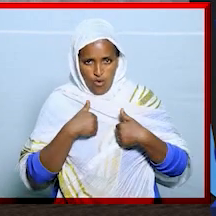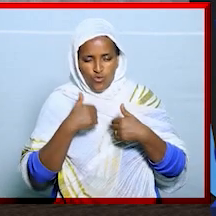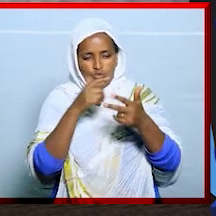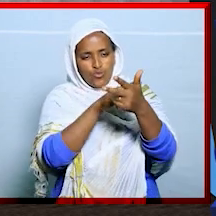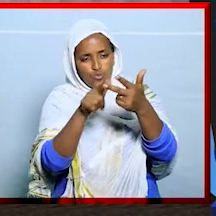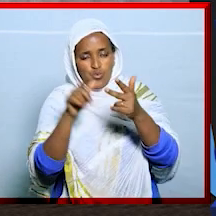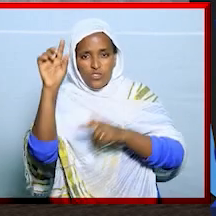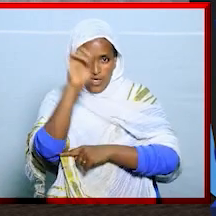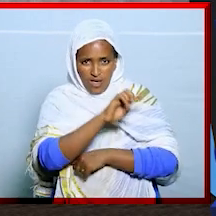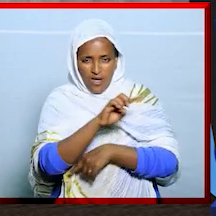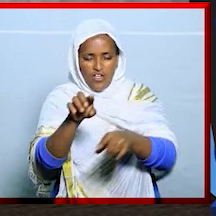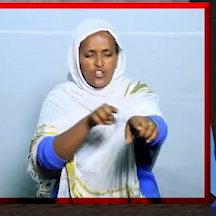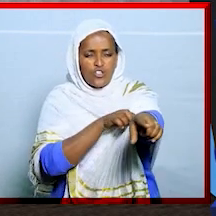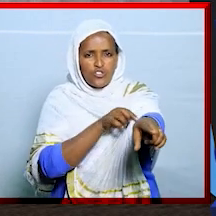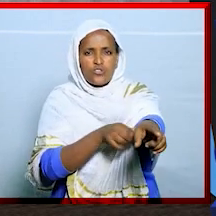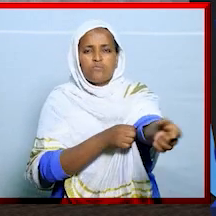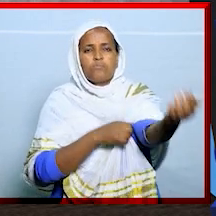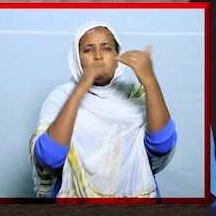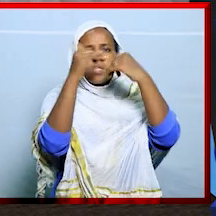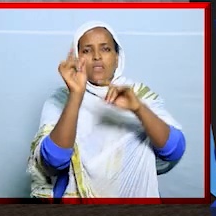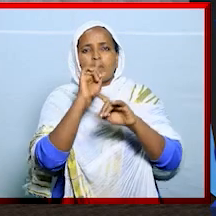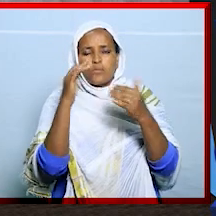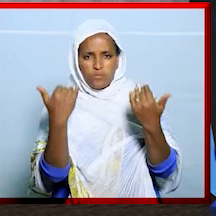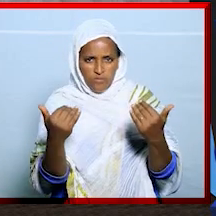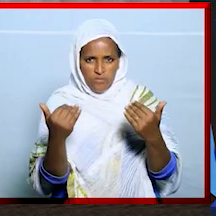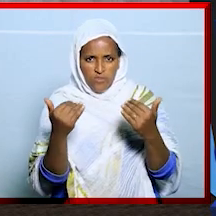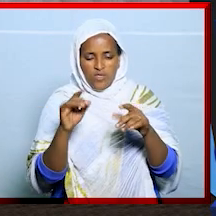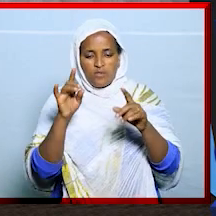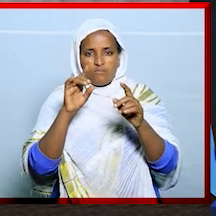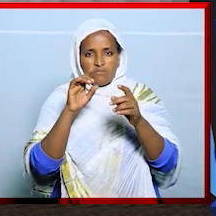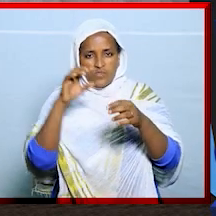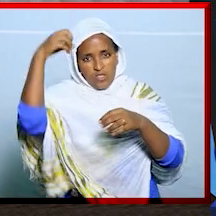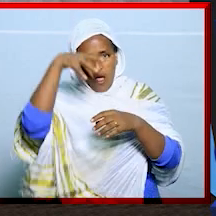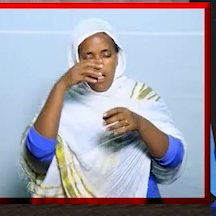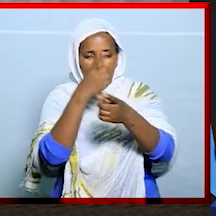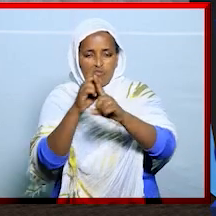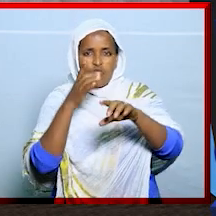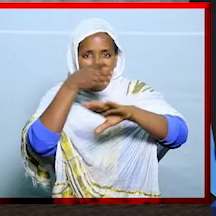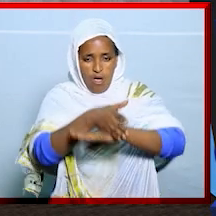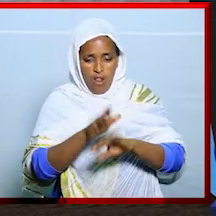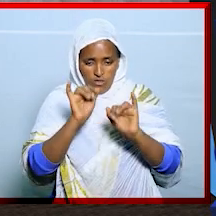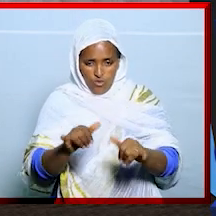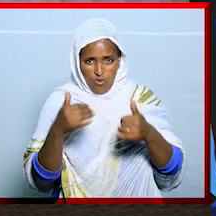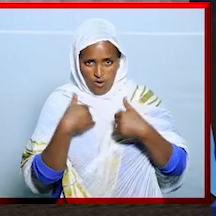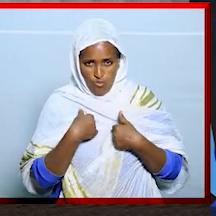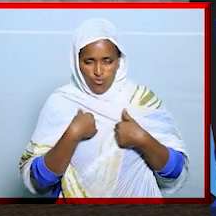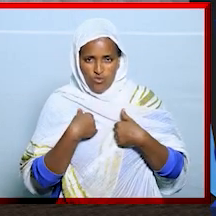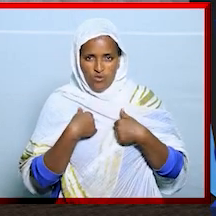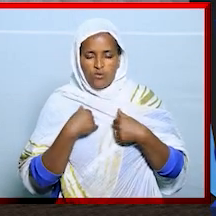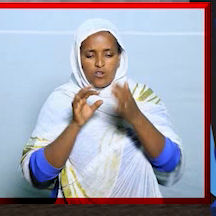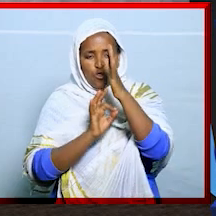በፊት የነበሩት 3 ቀናት እርዝመታቸው ምን ያክል ነበር? ልክ ፀሐይ ከተፈጠረች በኋላ